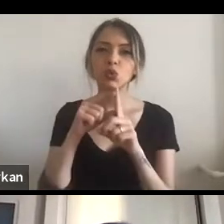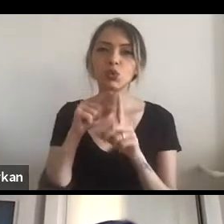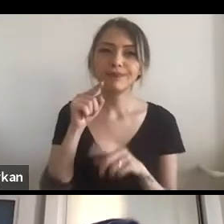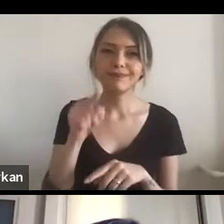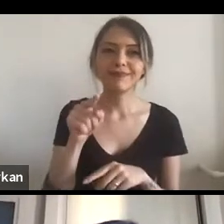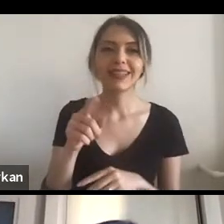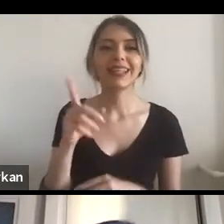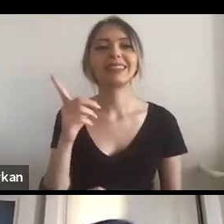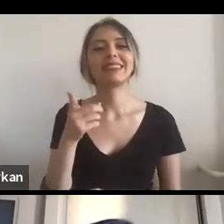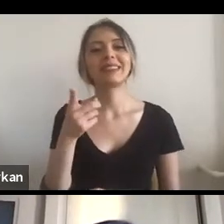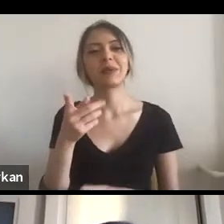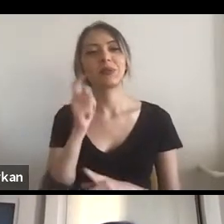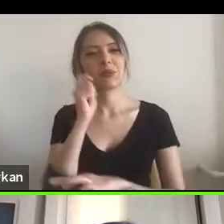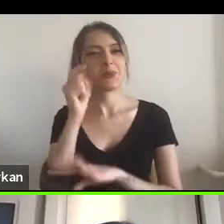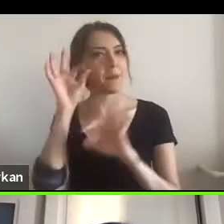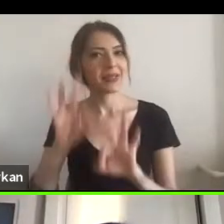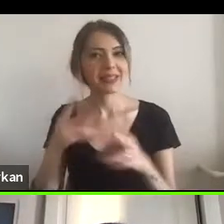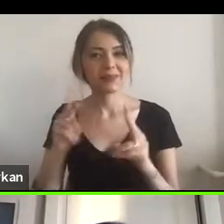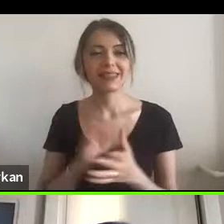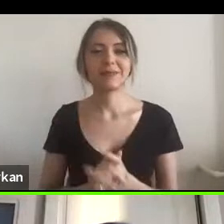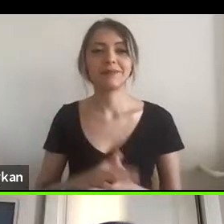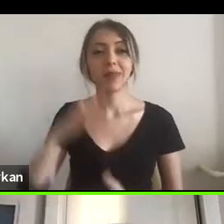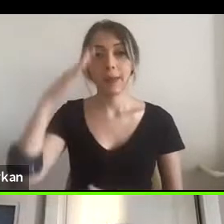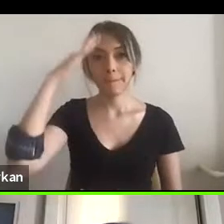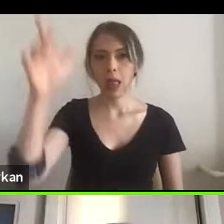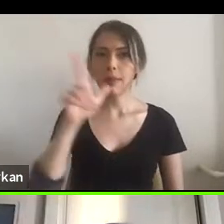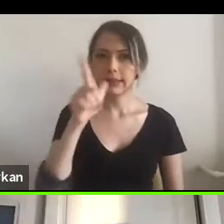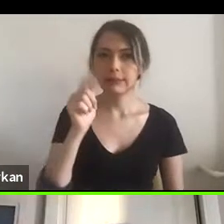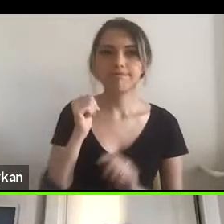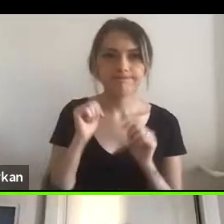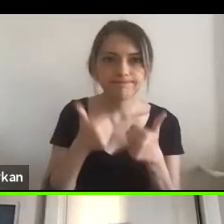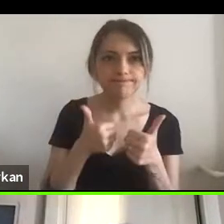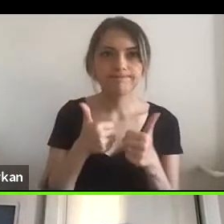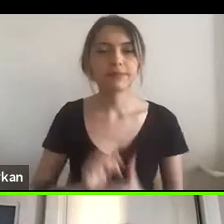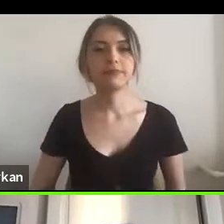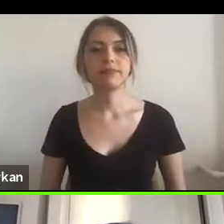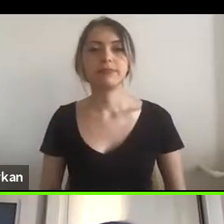siz dinliyoruz Duygu Hanım. Merhabalar, sesim geliyor zannediyorum.